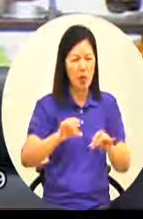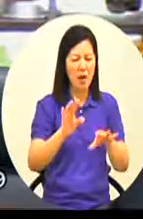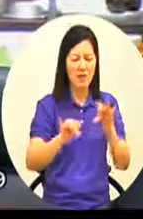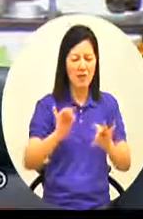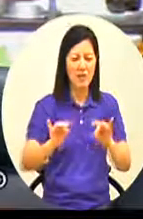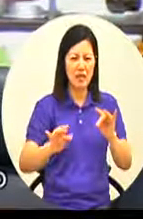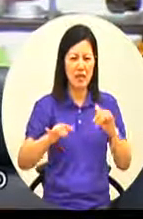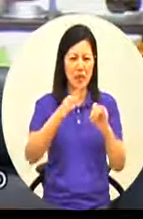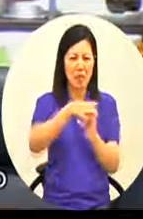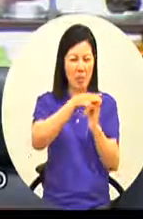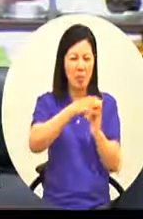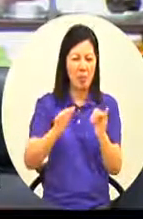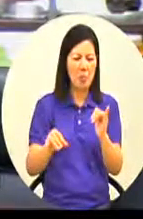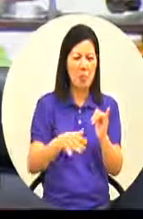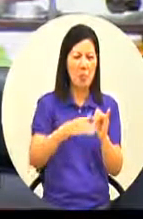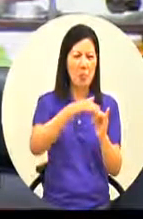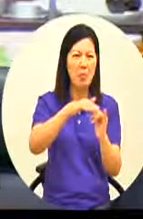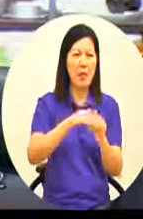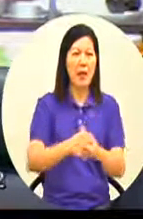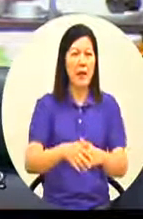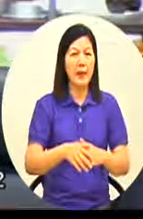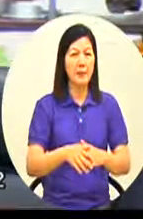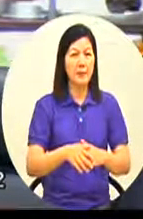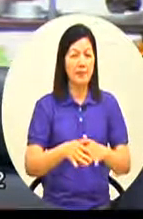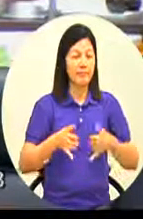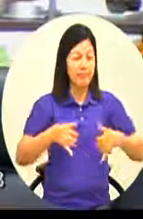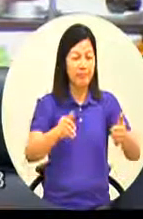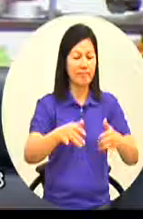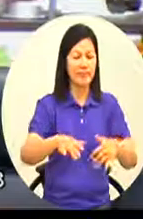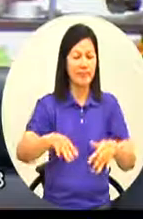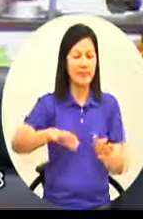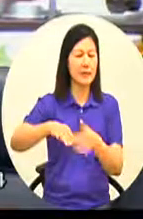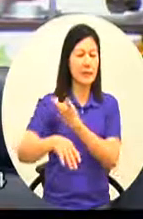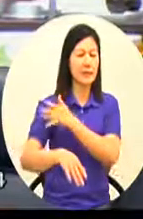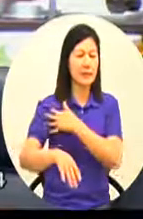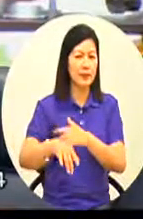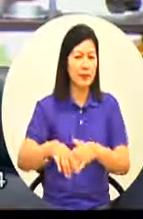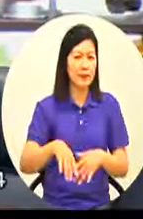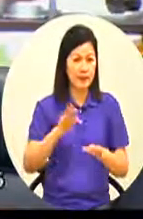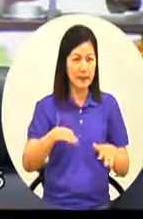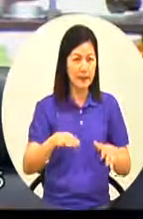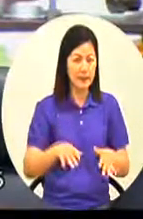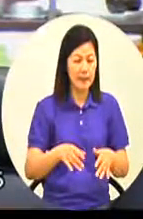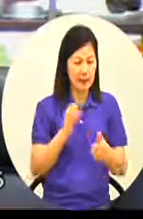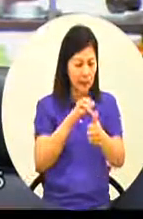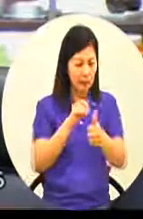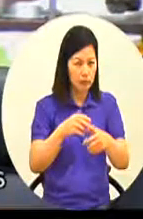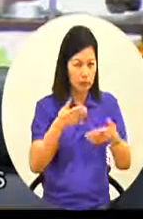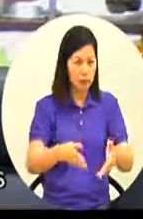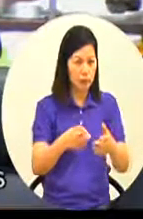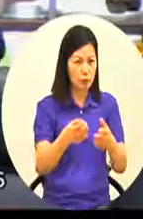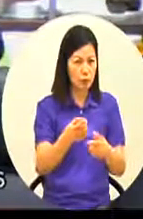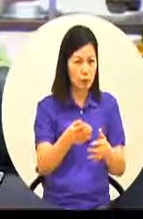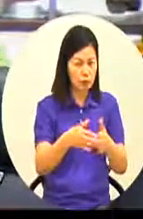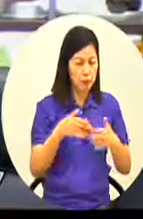仪馆的到处，然后马路我们不讲了，我们只是讲说几个重要的点而已哈、哦。那